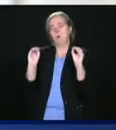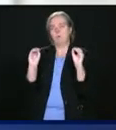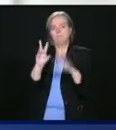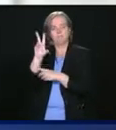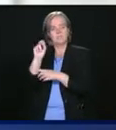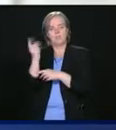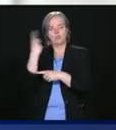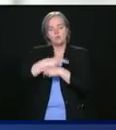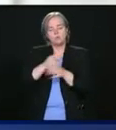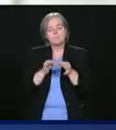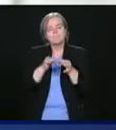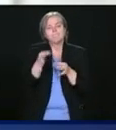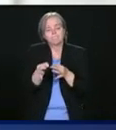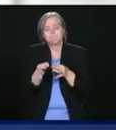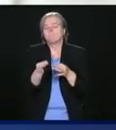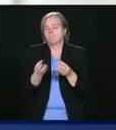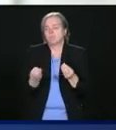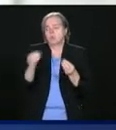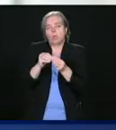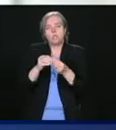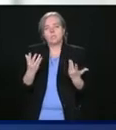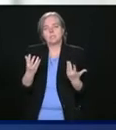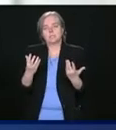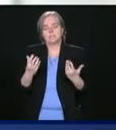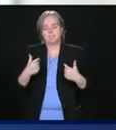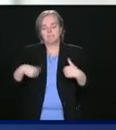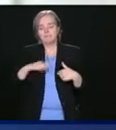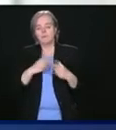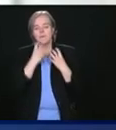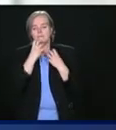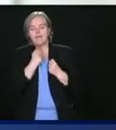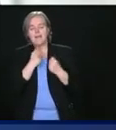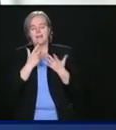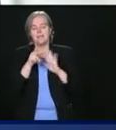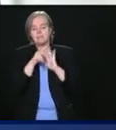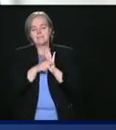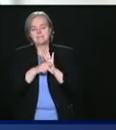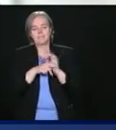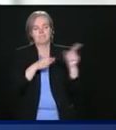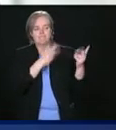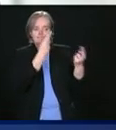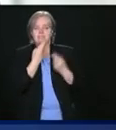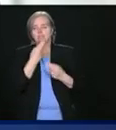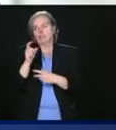que nos valeurs et nos principes en tant que pays soient respectés.